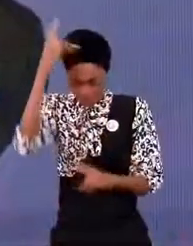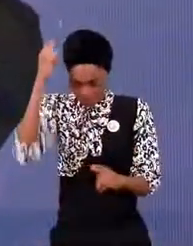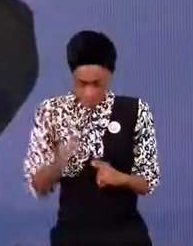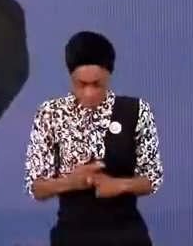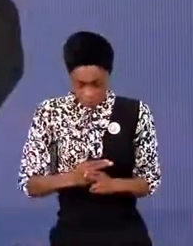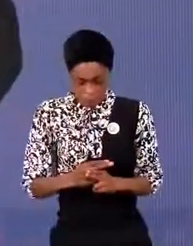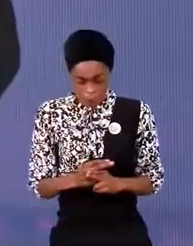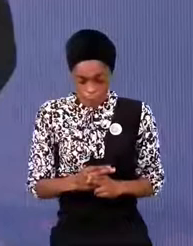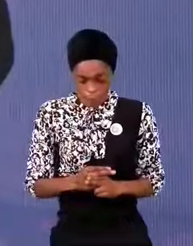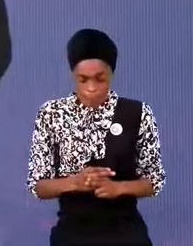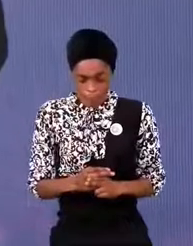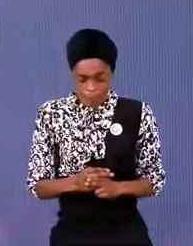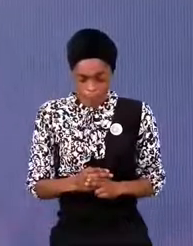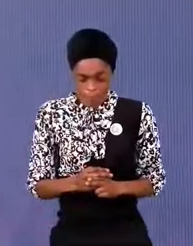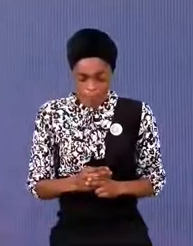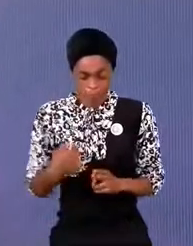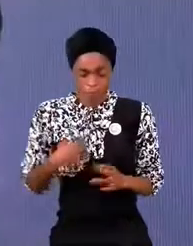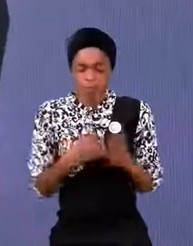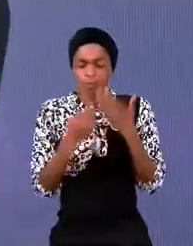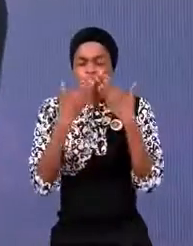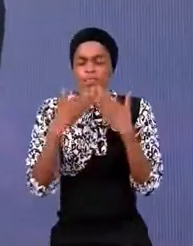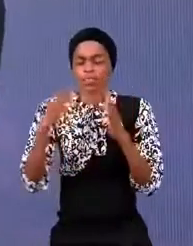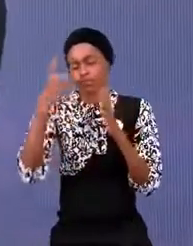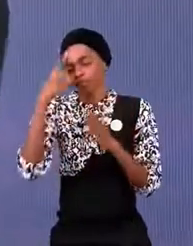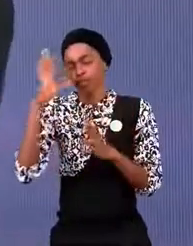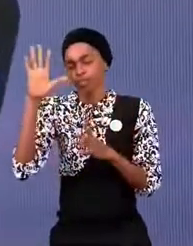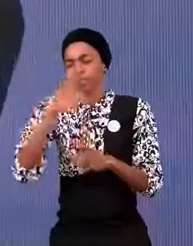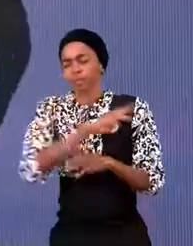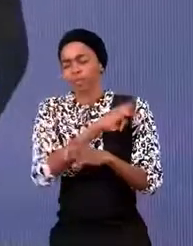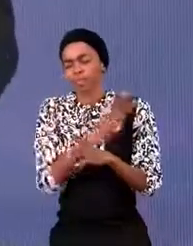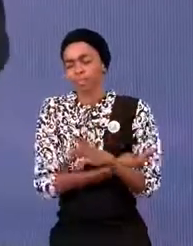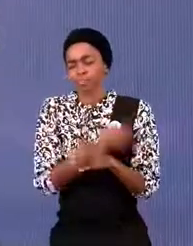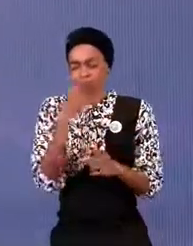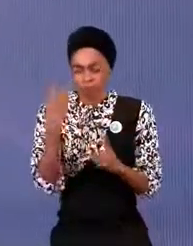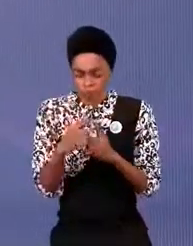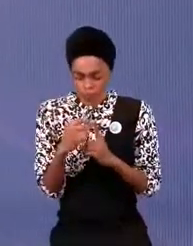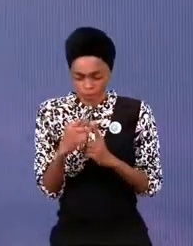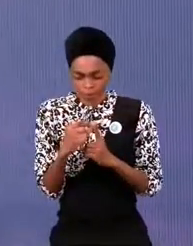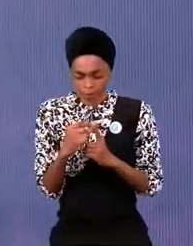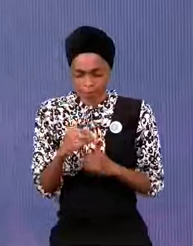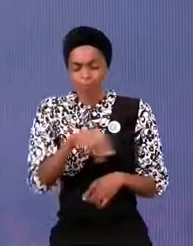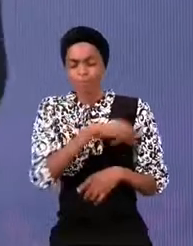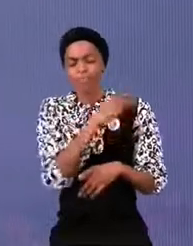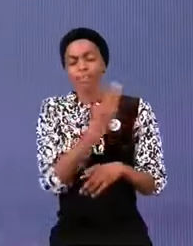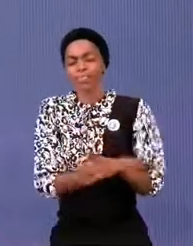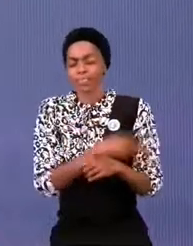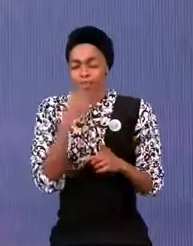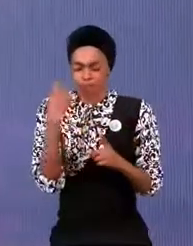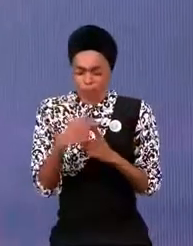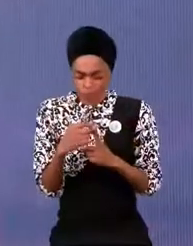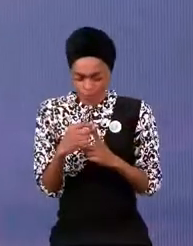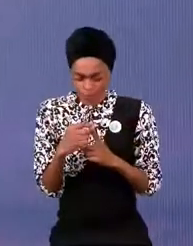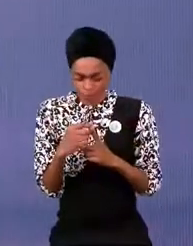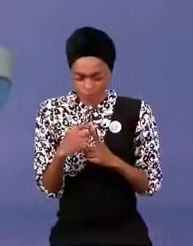nous te remercions pour ta parole puissante, pour tes œuvres puissantes et pour tes prodiges